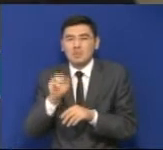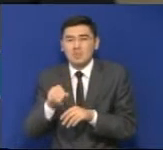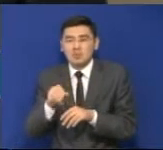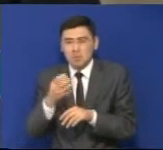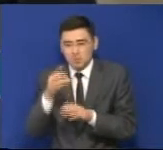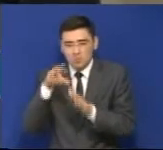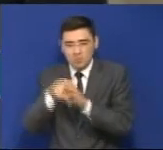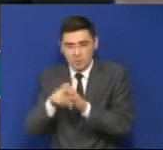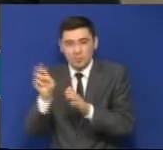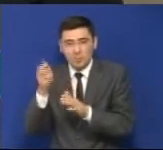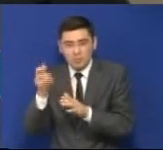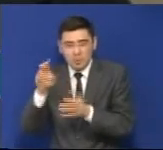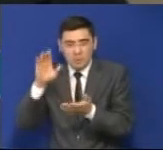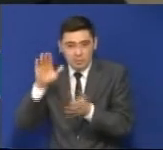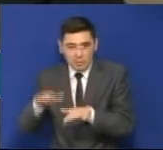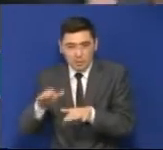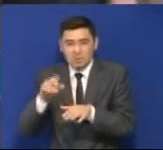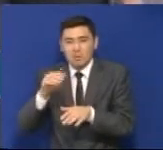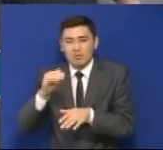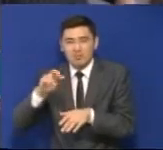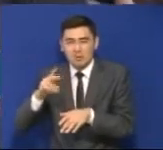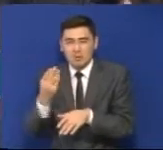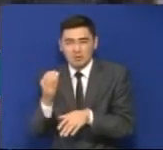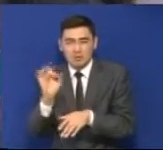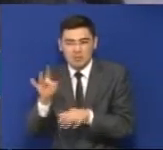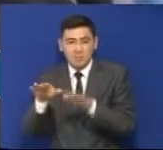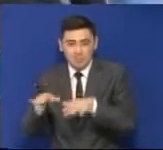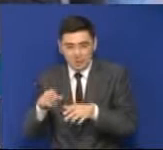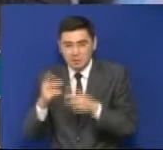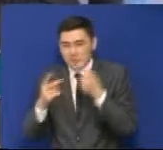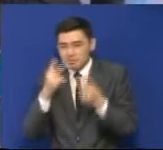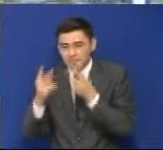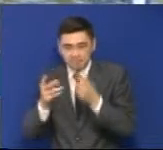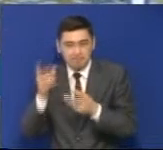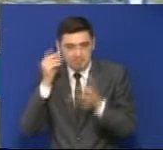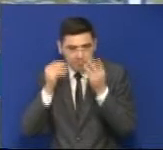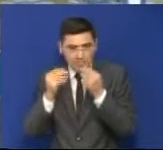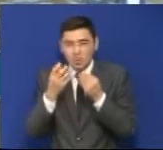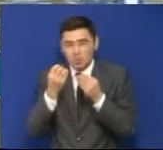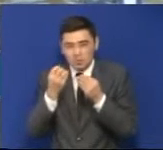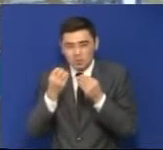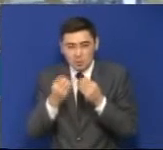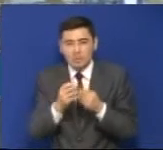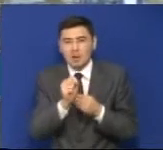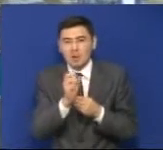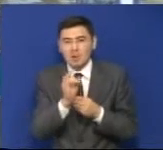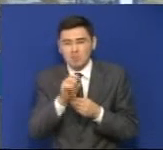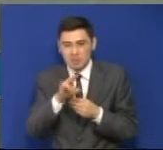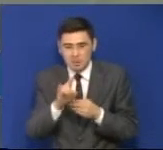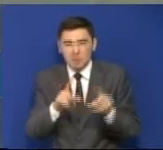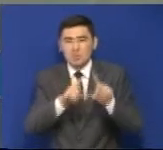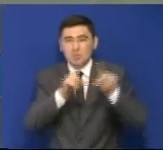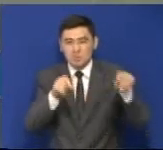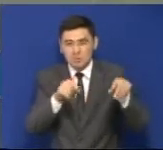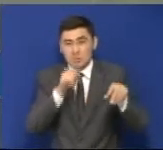пен фельдшерлік пункттің қызметін көрді. 427 тұрғыны бар Абралы ауылындағы мектепте болды. Білім ордасының директоры